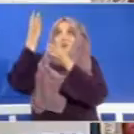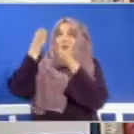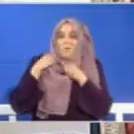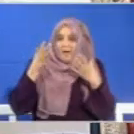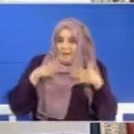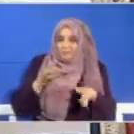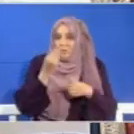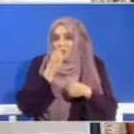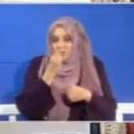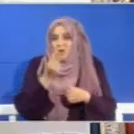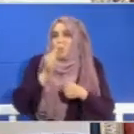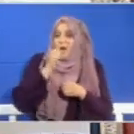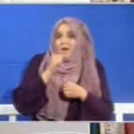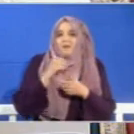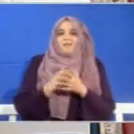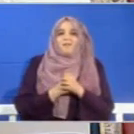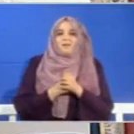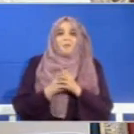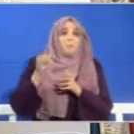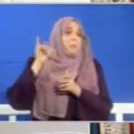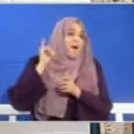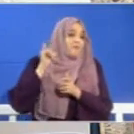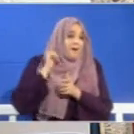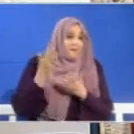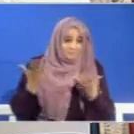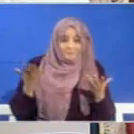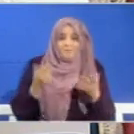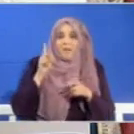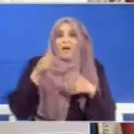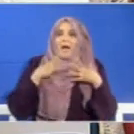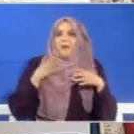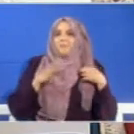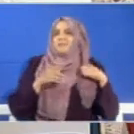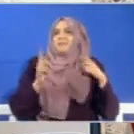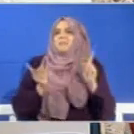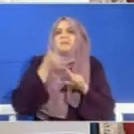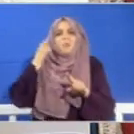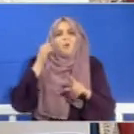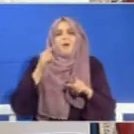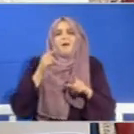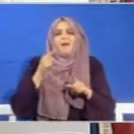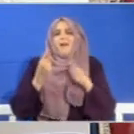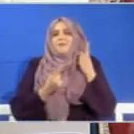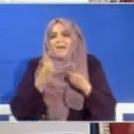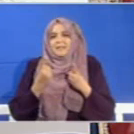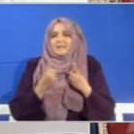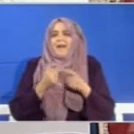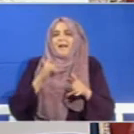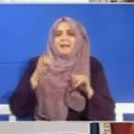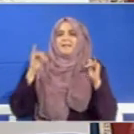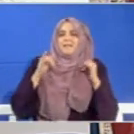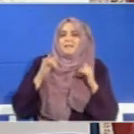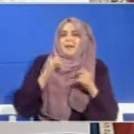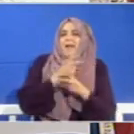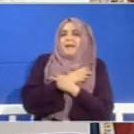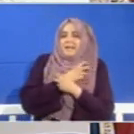ملبسه ومأكله ومشربه ورائحته، كانت له الألبسة خاصة بالأعياد والأفراح. أولا من ناحية الطيب، كان